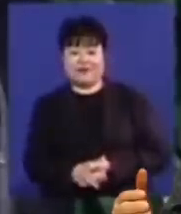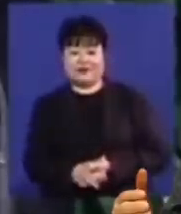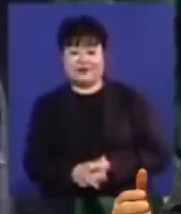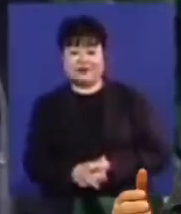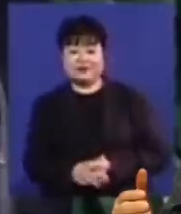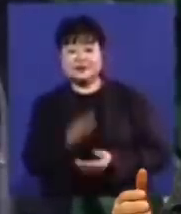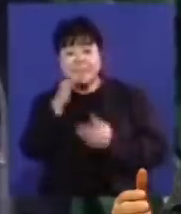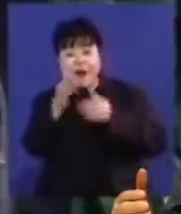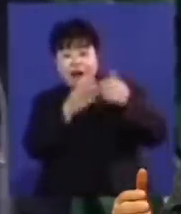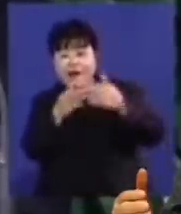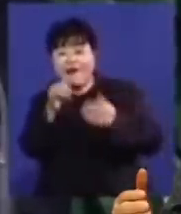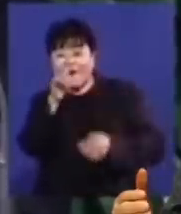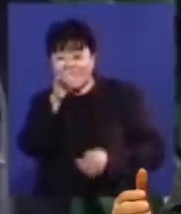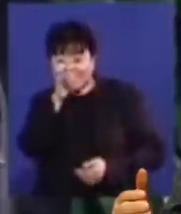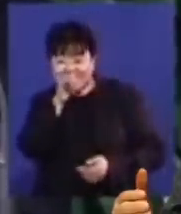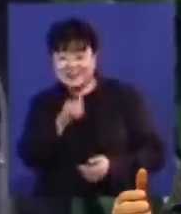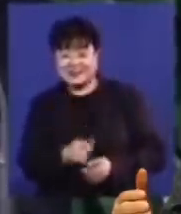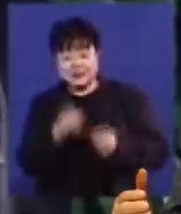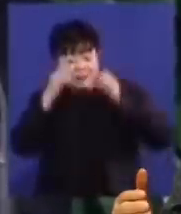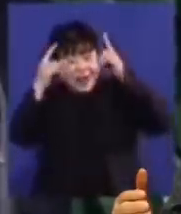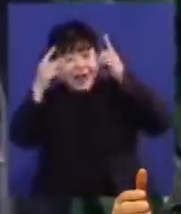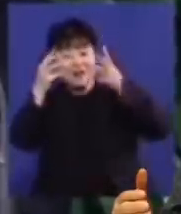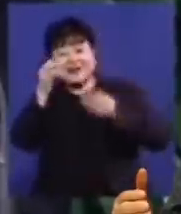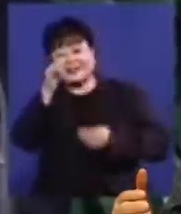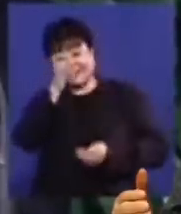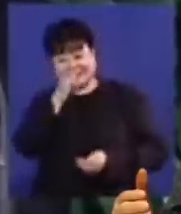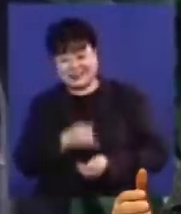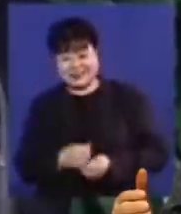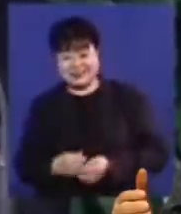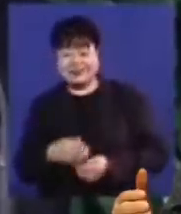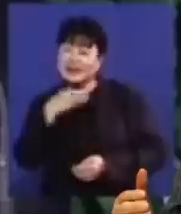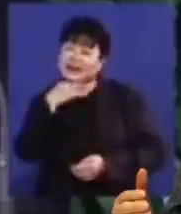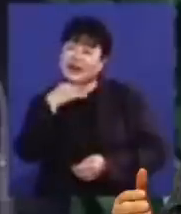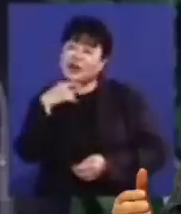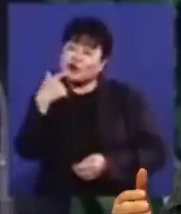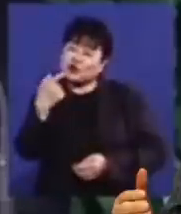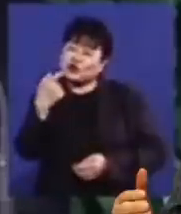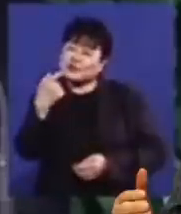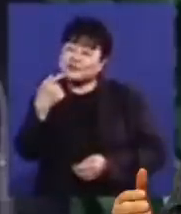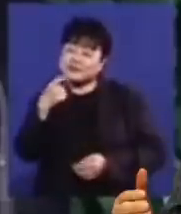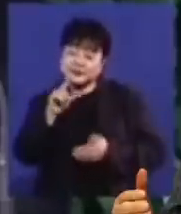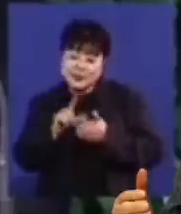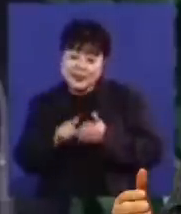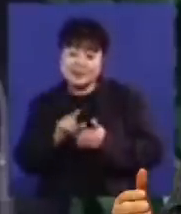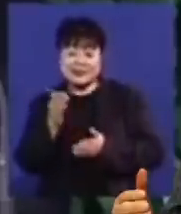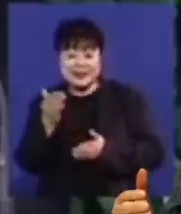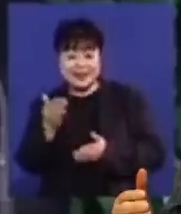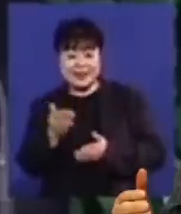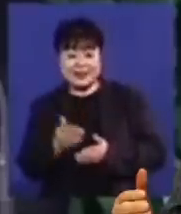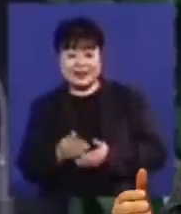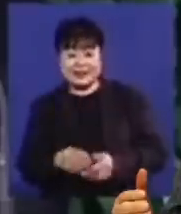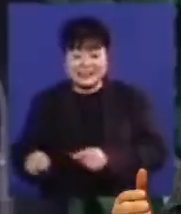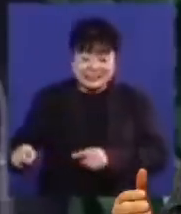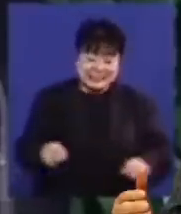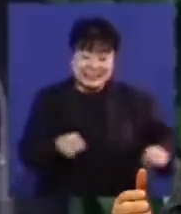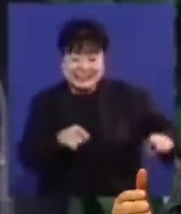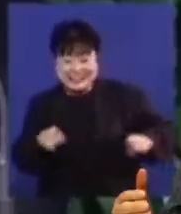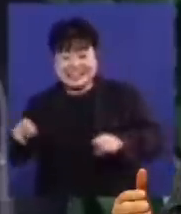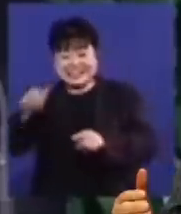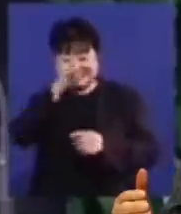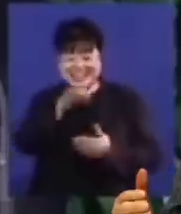실제 체험을 통해서 깨달은 바가 많습니다. 제가 60이 되어서 스키를 타기